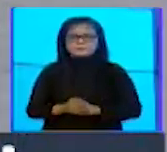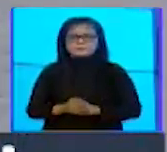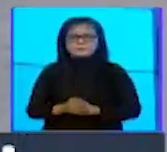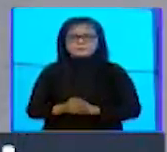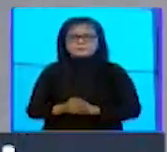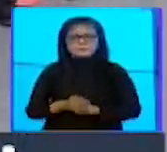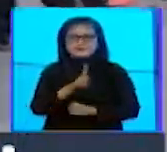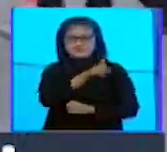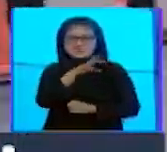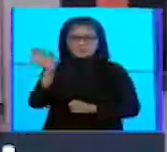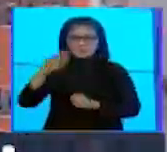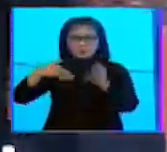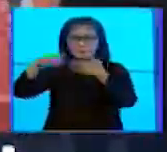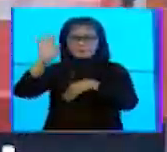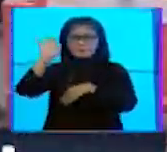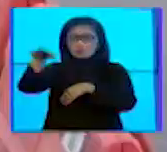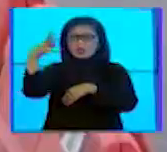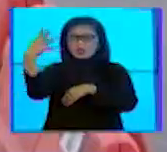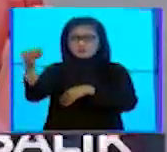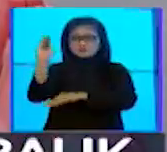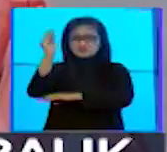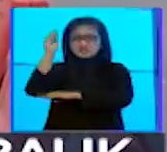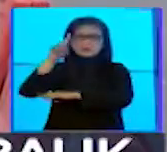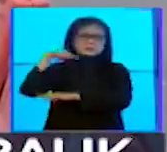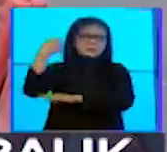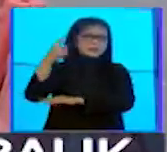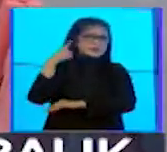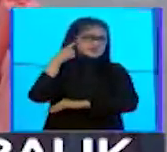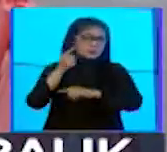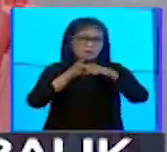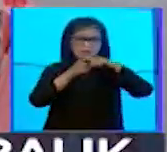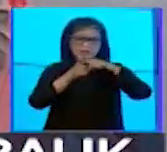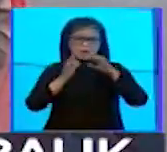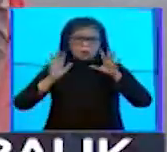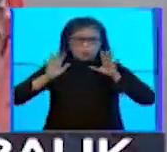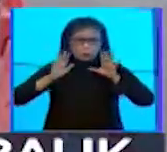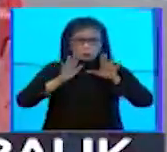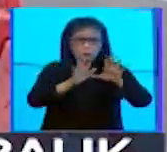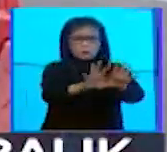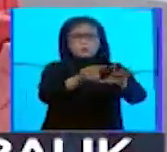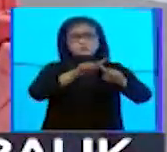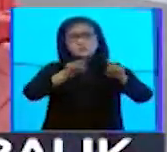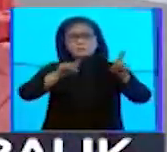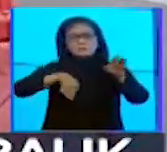Ribuan pemudik dari Jakarta menuju Jawa Tengah dan Jawa Timur dihalau petugas dan diminta putar balik ke arah Jakarta.